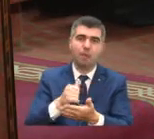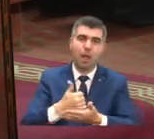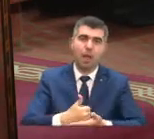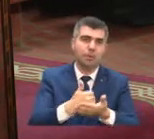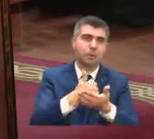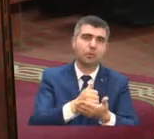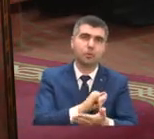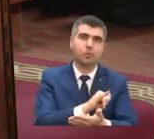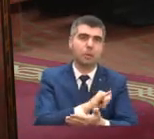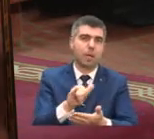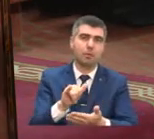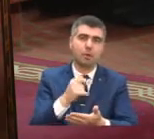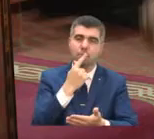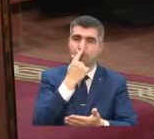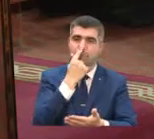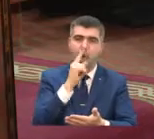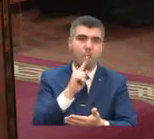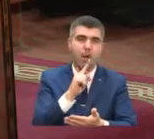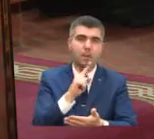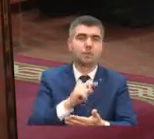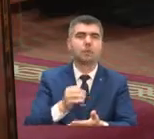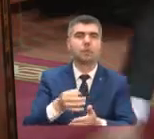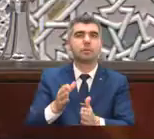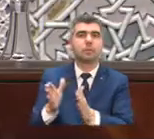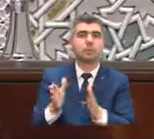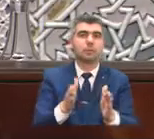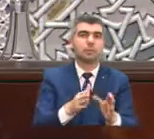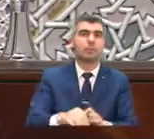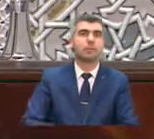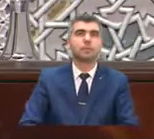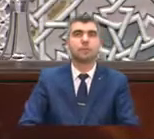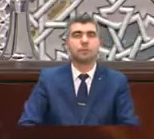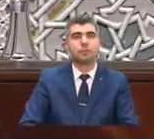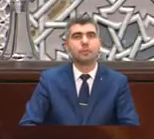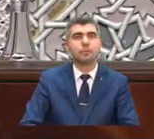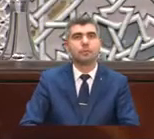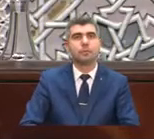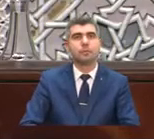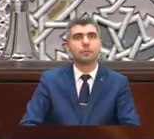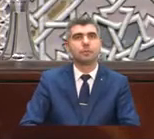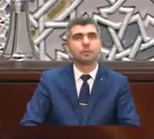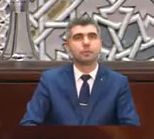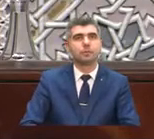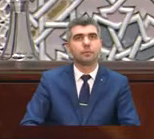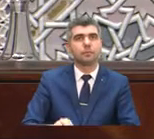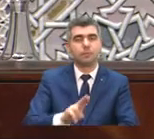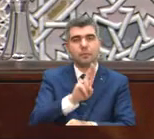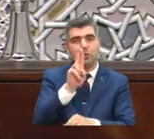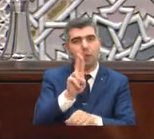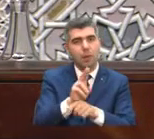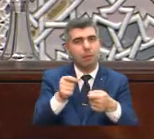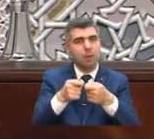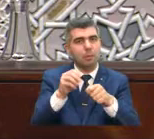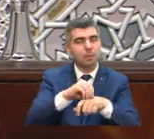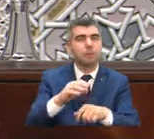الاستفادة، فهذه راه ما غنمشوش فيها. شكرا. كلمة لكم السيد نائب التعقيب، تفضلوا.